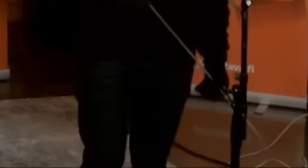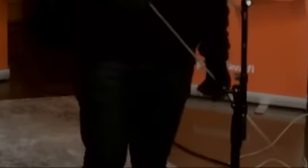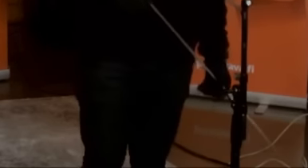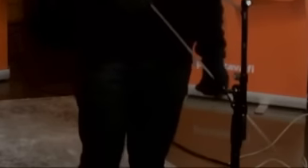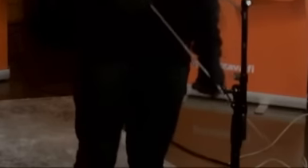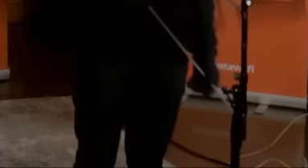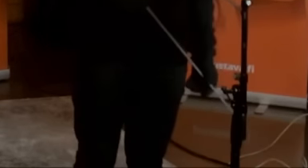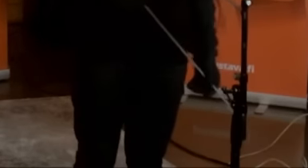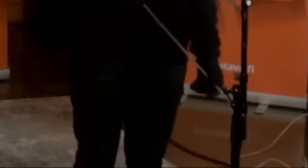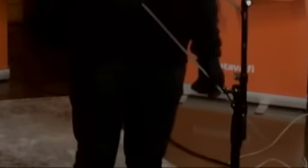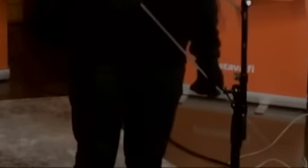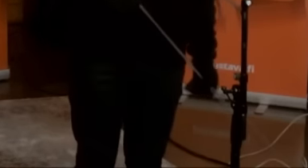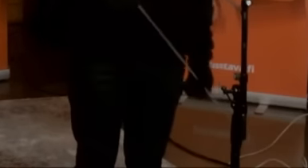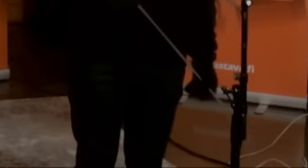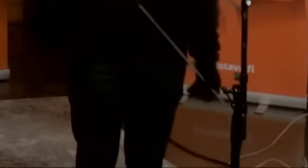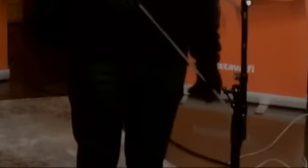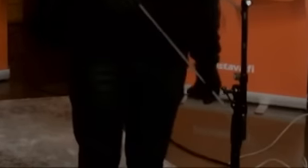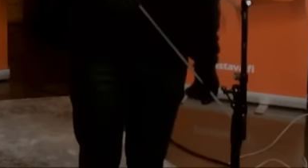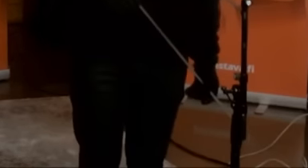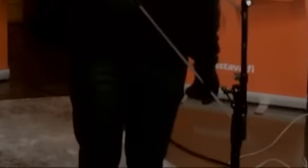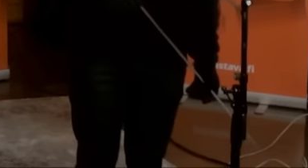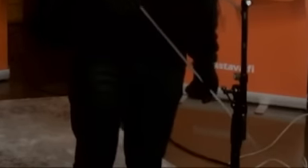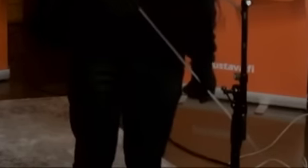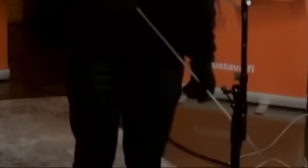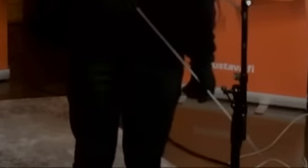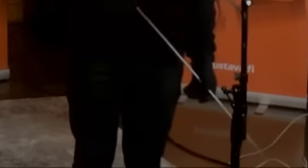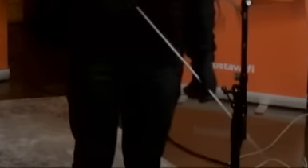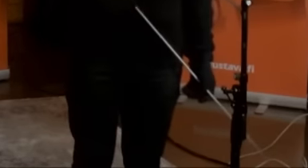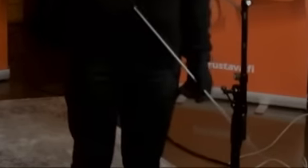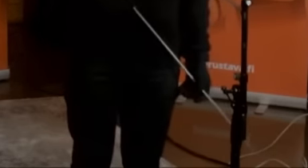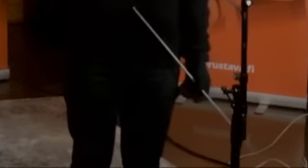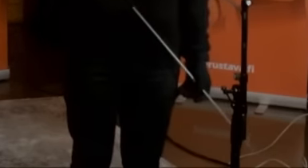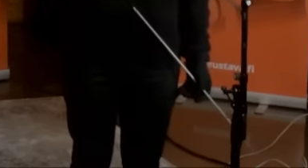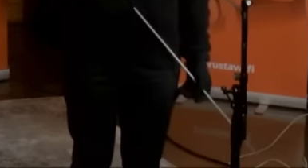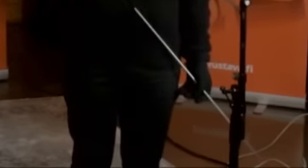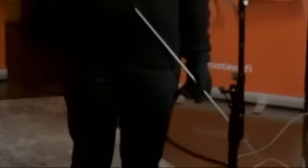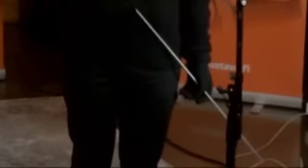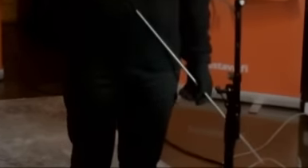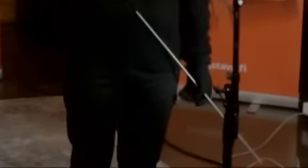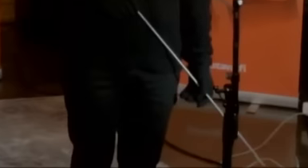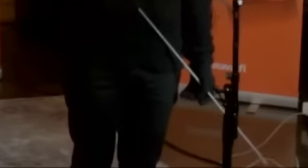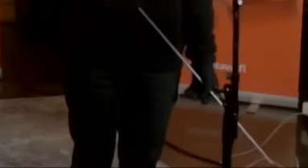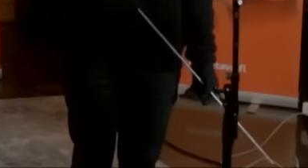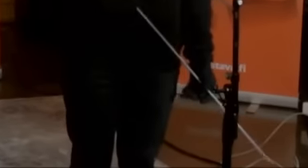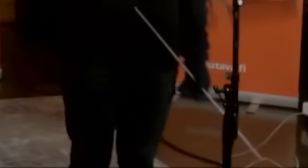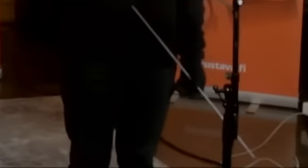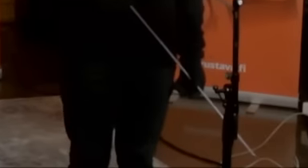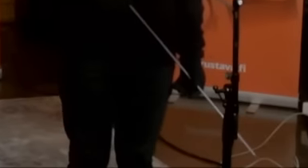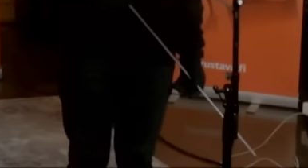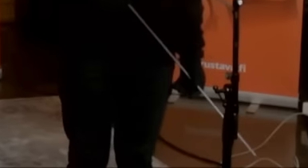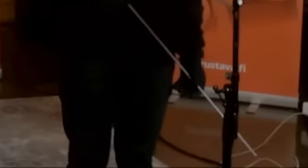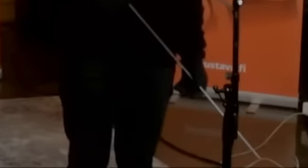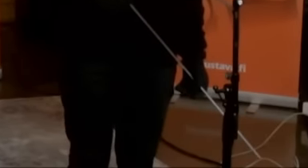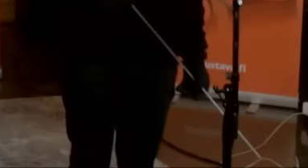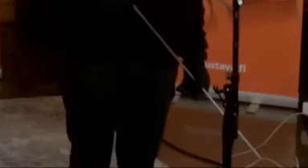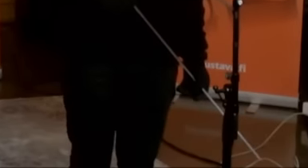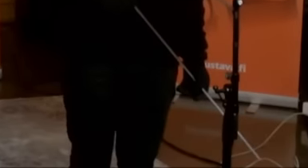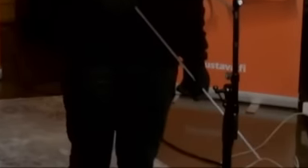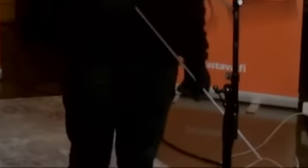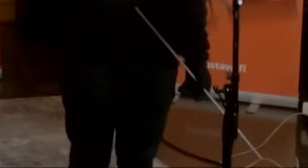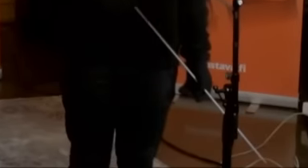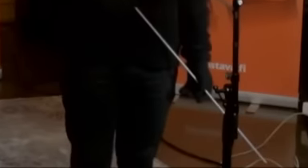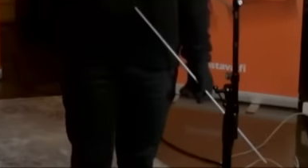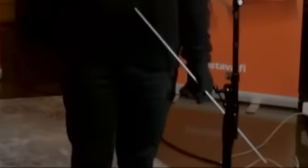tänä iltanakin myös esittää Pohjois-Pohjanmaalta lähtöisi olevat Tiernapojat. Ja jokainen esiintyjä on todella